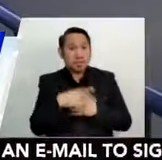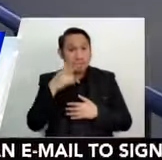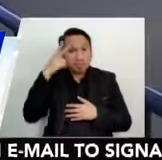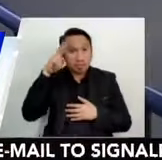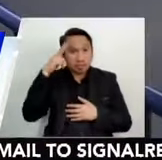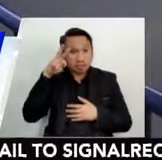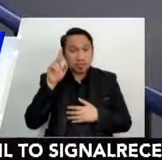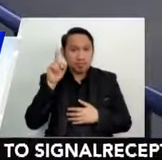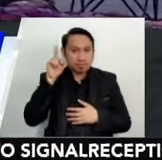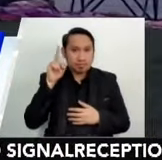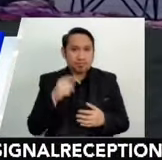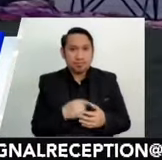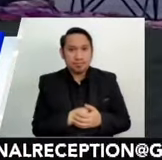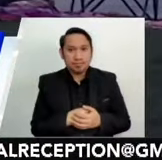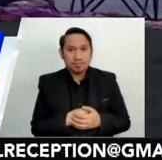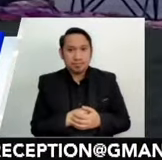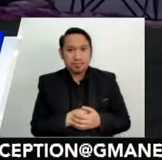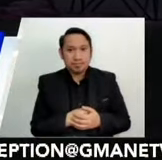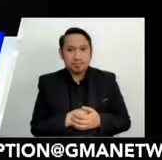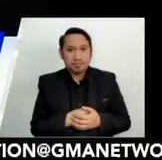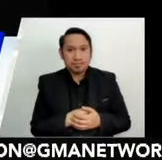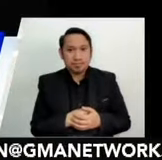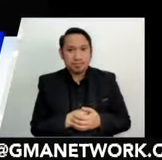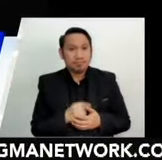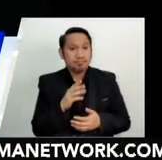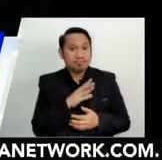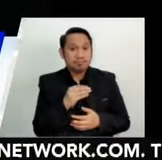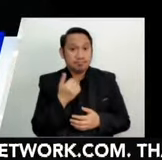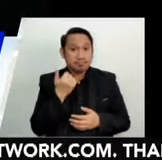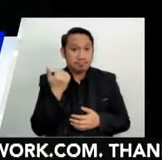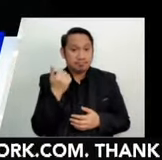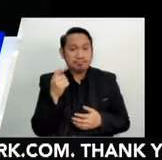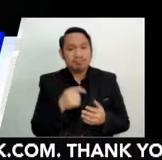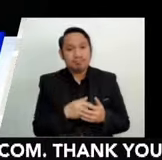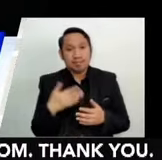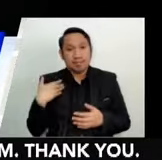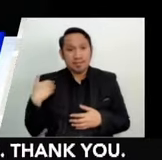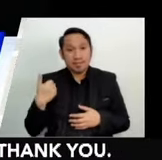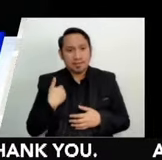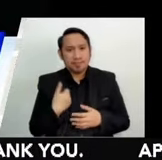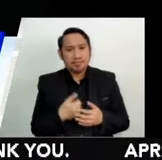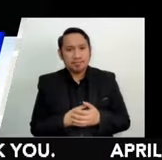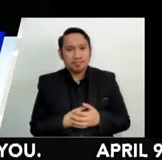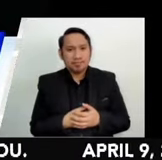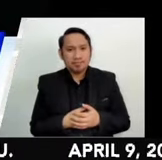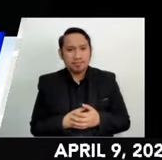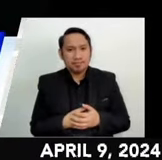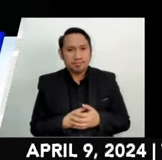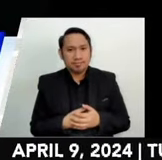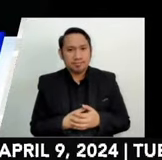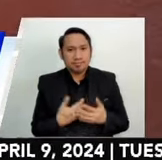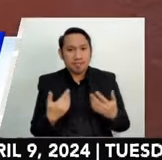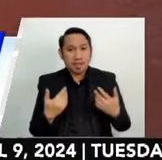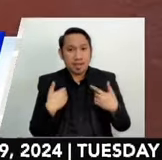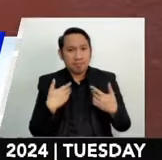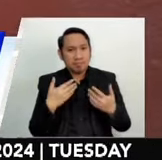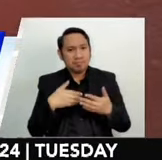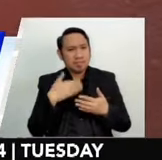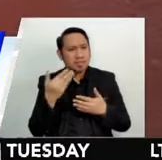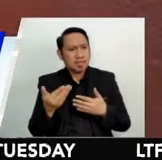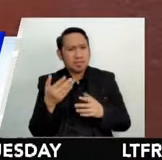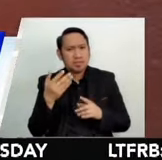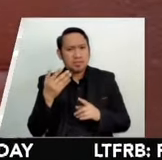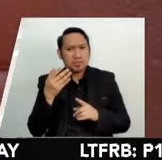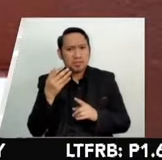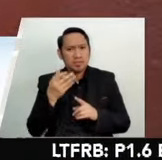sa Indiana, at sa pamosong Niagara Falls sa Canada. Sa taong 2026, inaasahan ang susunod na total solar eclipse.